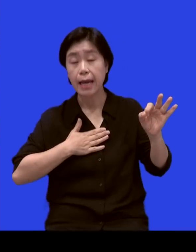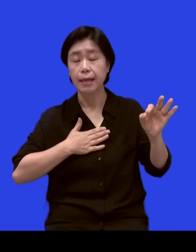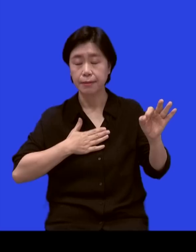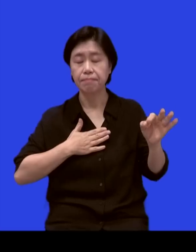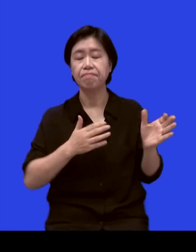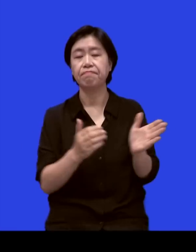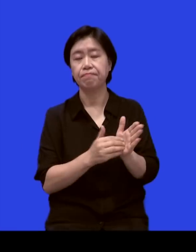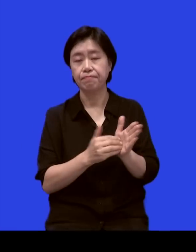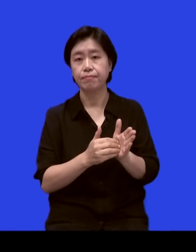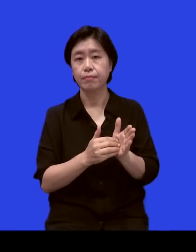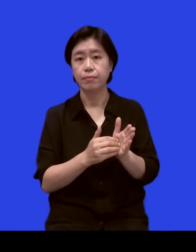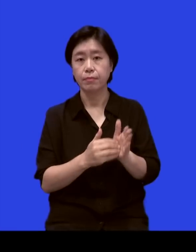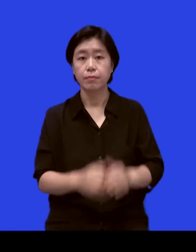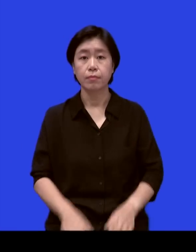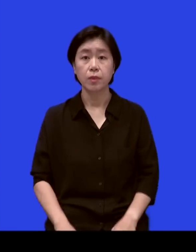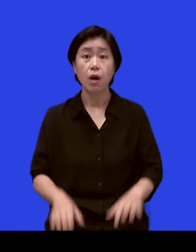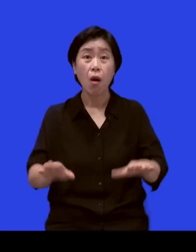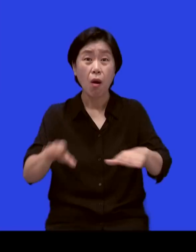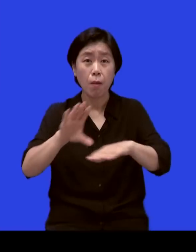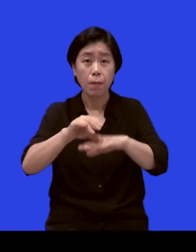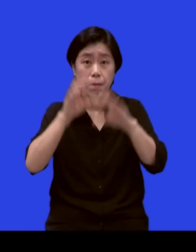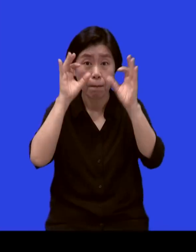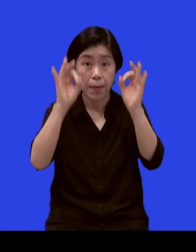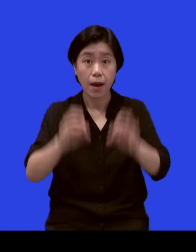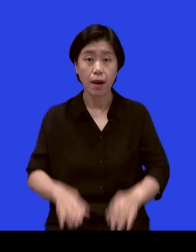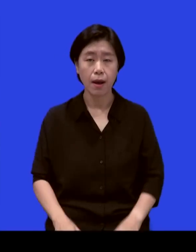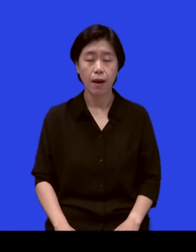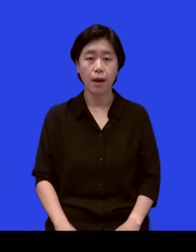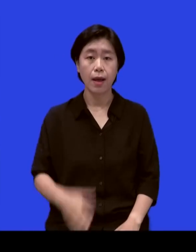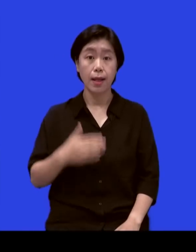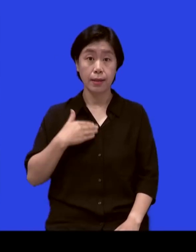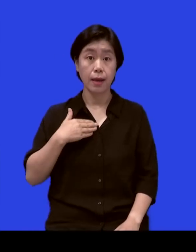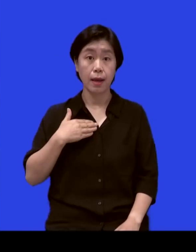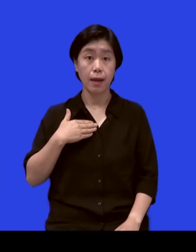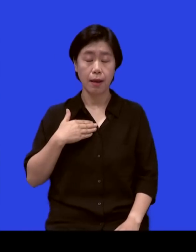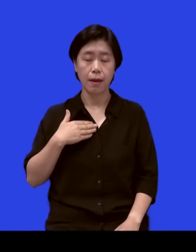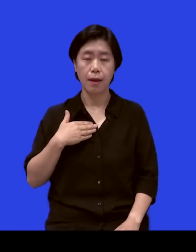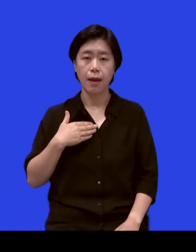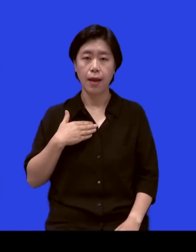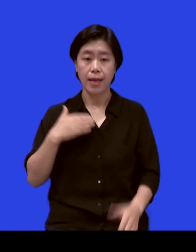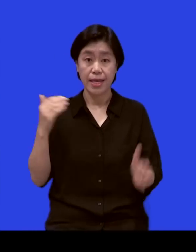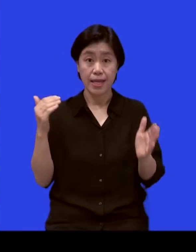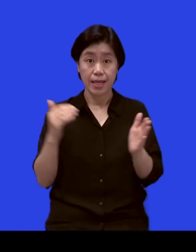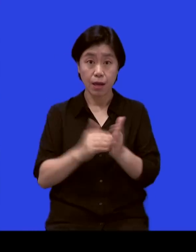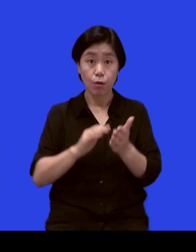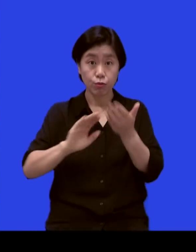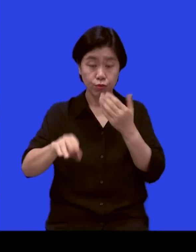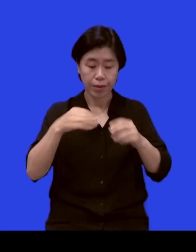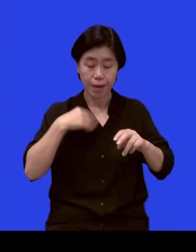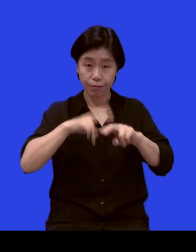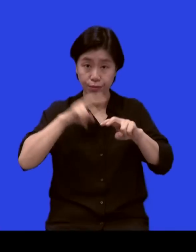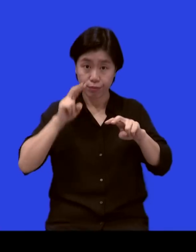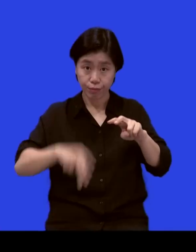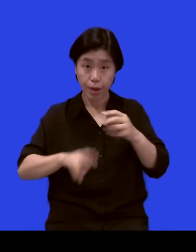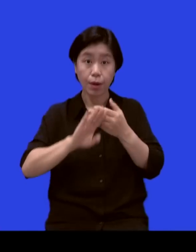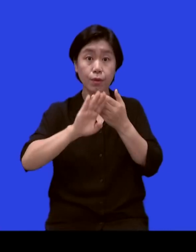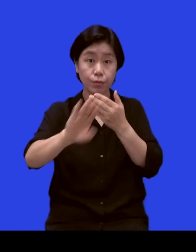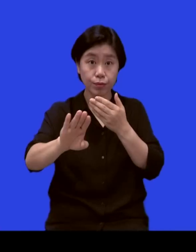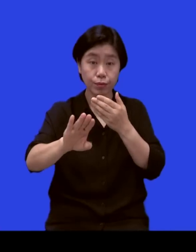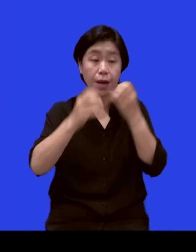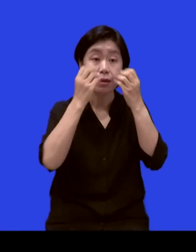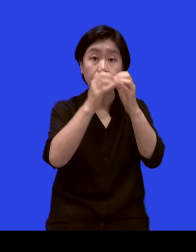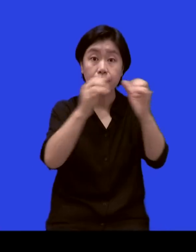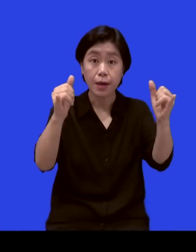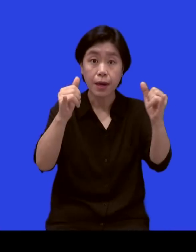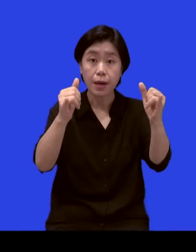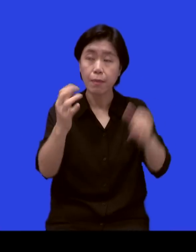예. 제가 그만둔 시점에서 이제 묶는 게 나와요. 예. 그 다음 화가 예. 묶으면서 이제 변화를 좀 주려고 하더라고요.